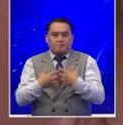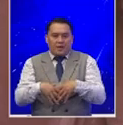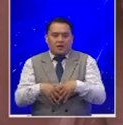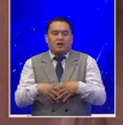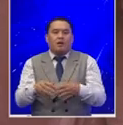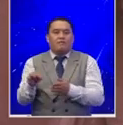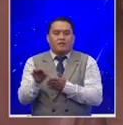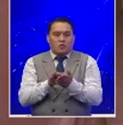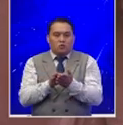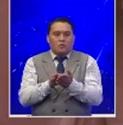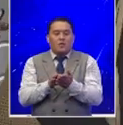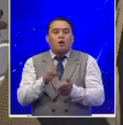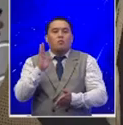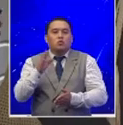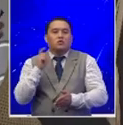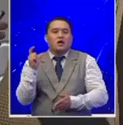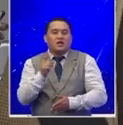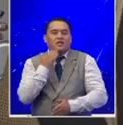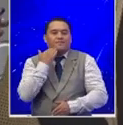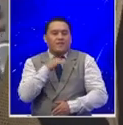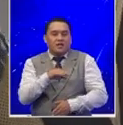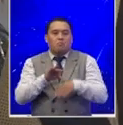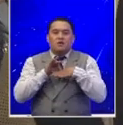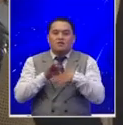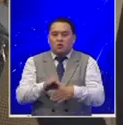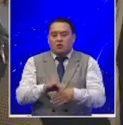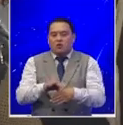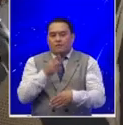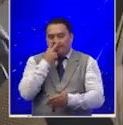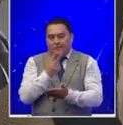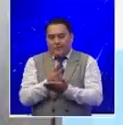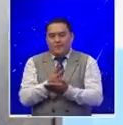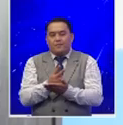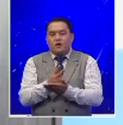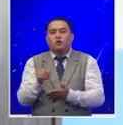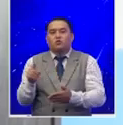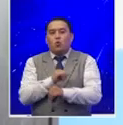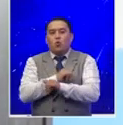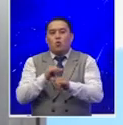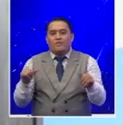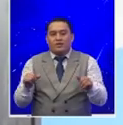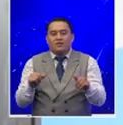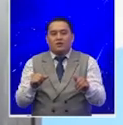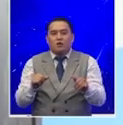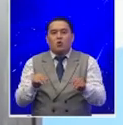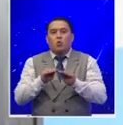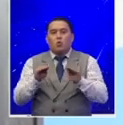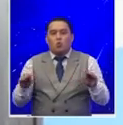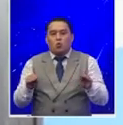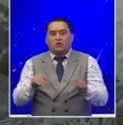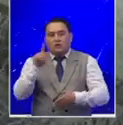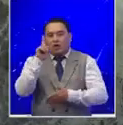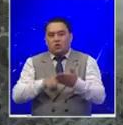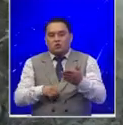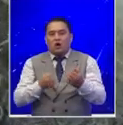вспомогательного оборудования. Ожидаемый экономический эффект после проведенного ремонта очевиден. Это и увеличение КПД котлов, и повышение уровня надежности